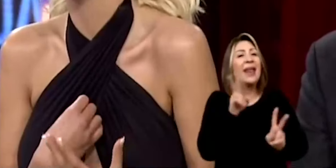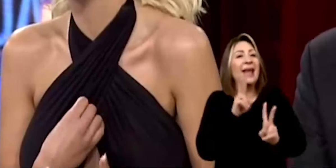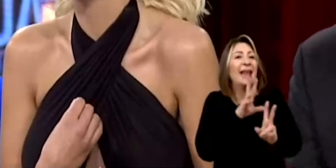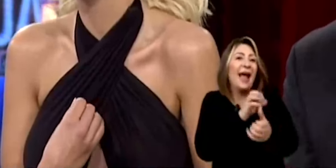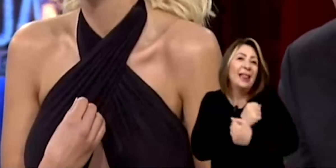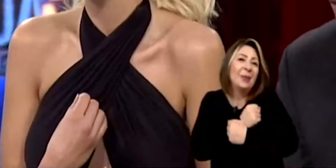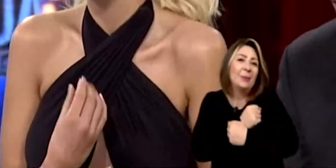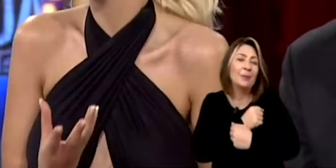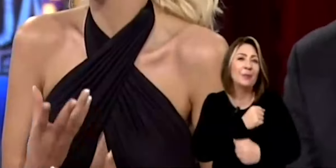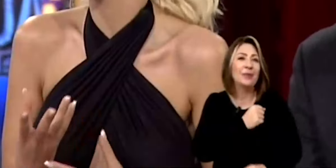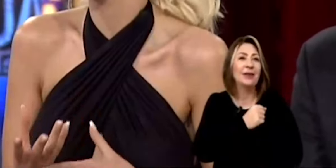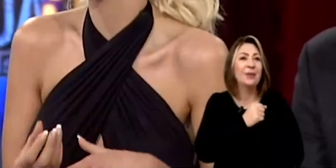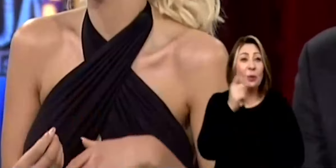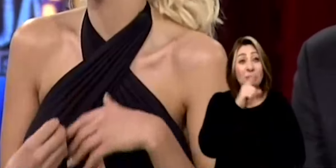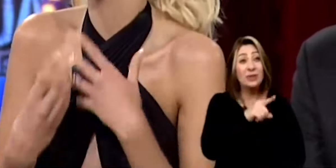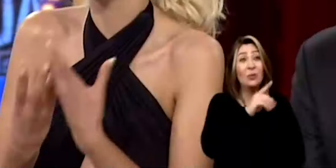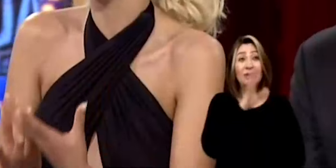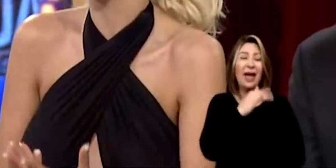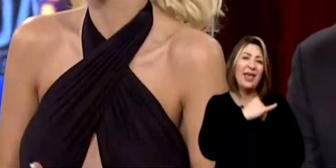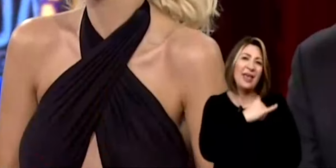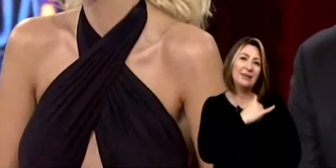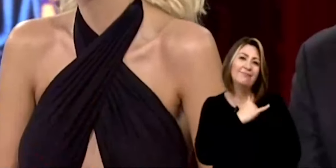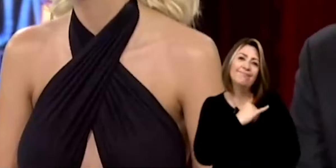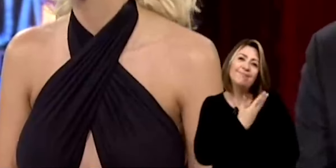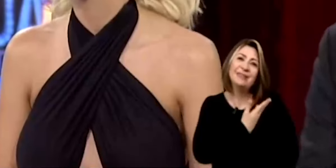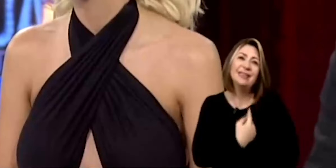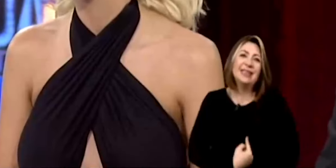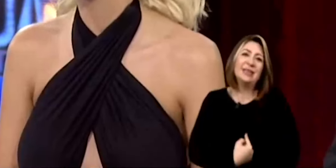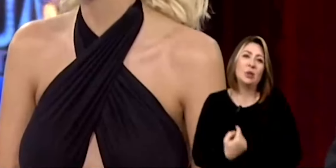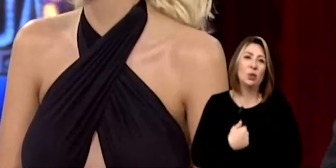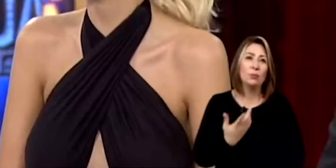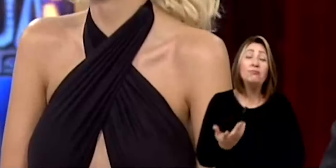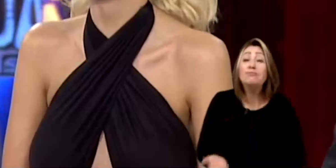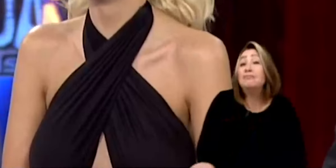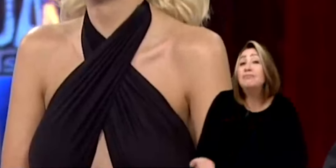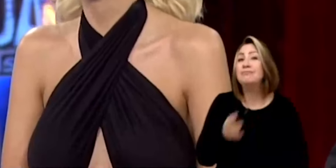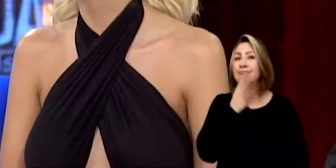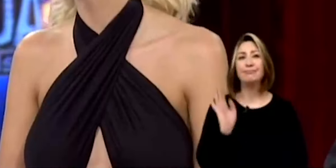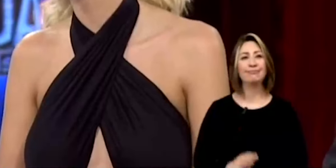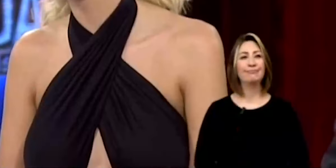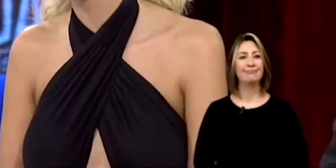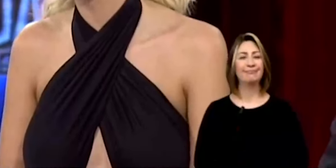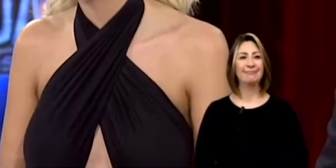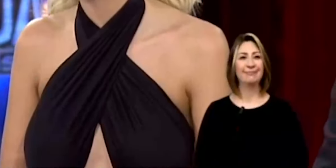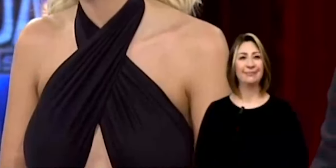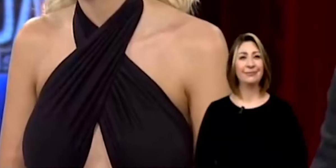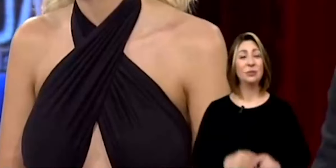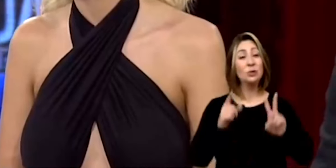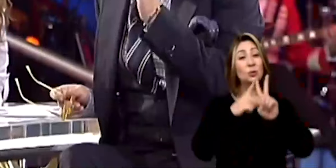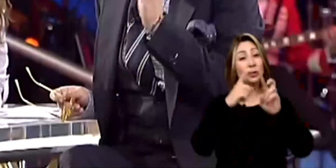elektrik almıştım. Ondan dolayı ona daha yakın davrandım. Bilmiyorum. Nur